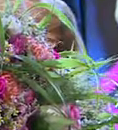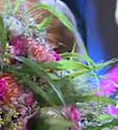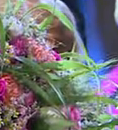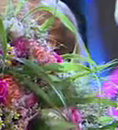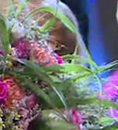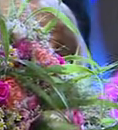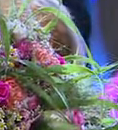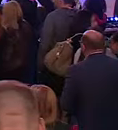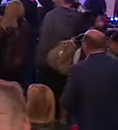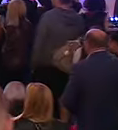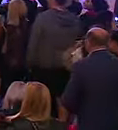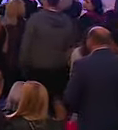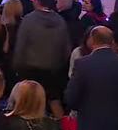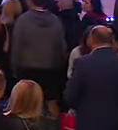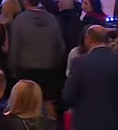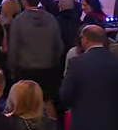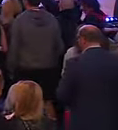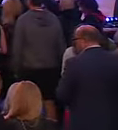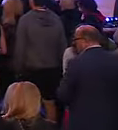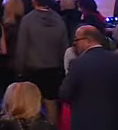Dziękujemy bardzo serdecznie.